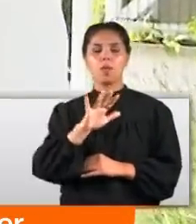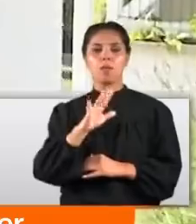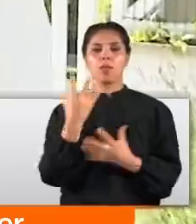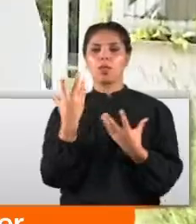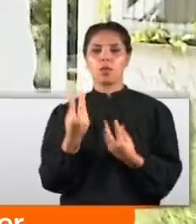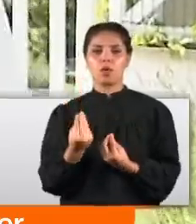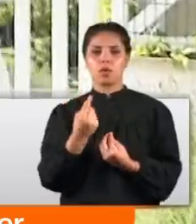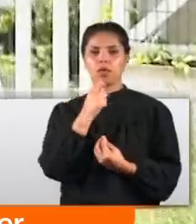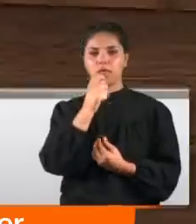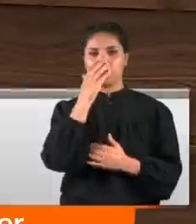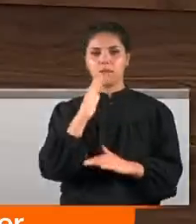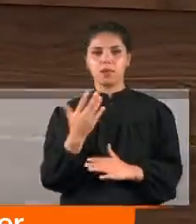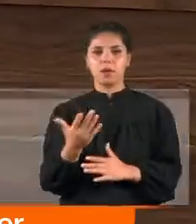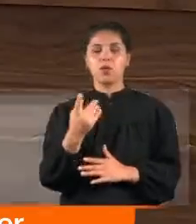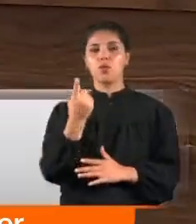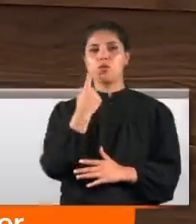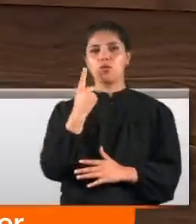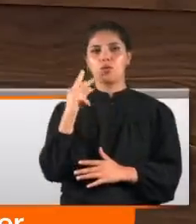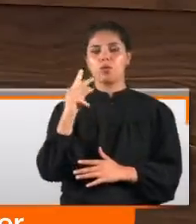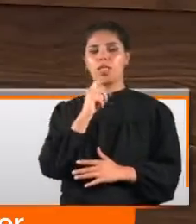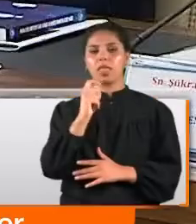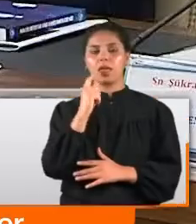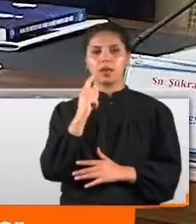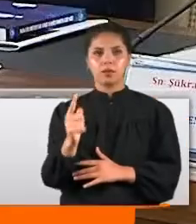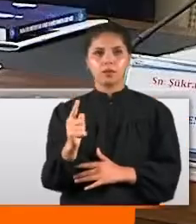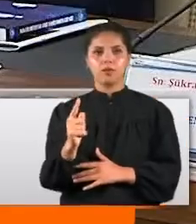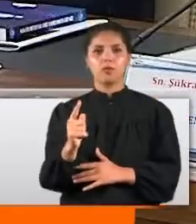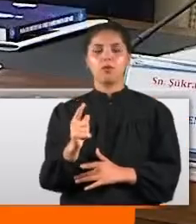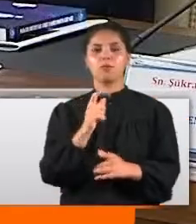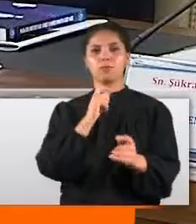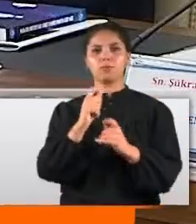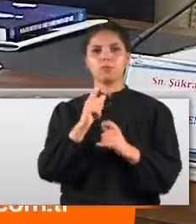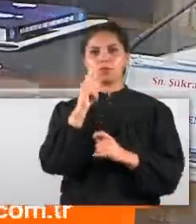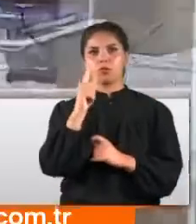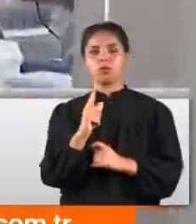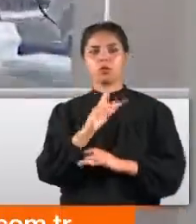sunacağı teklifte olacak. Hükümetin teklifiyle pazarlıkta ilk viraj geride